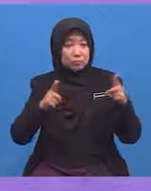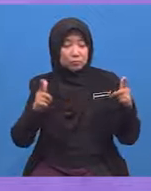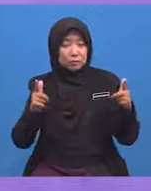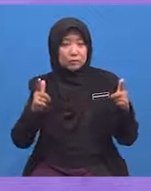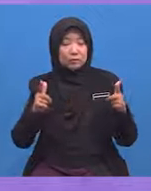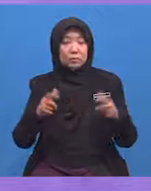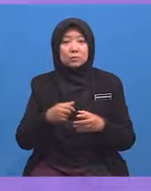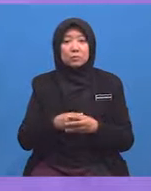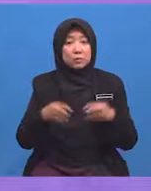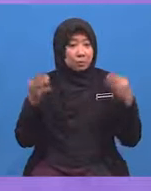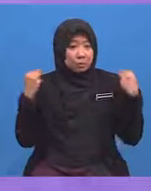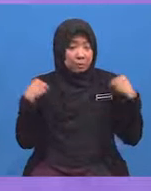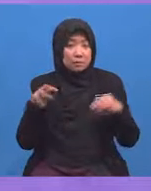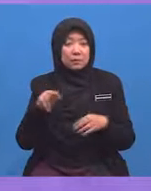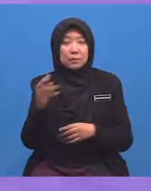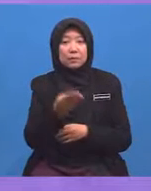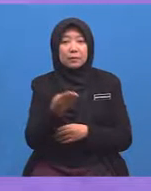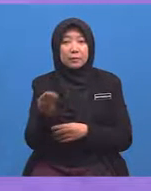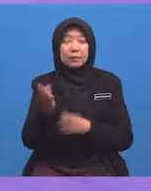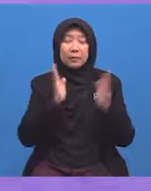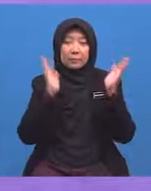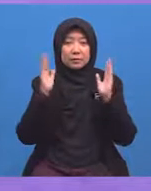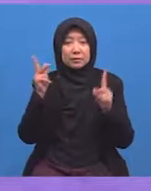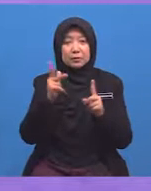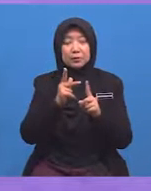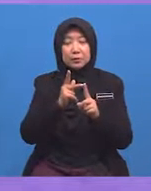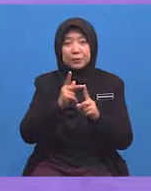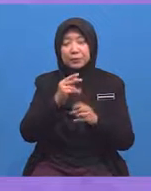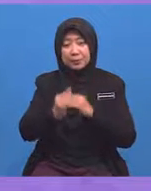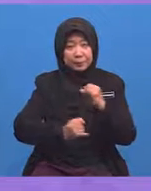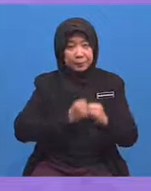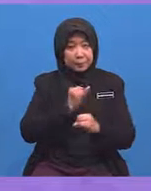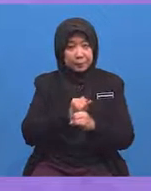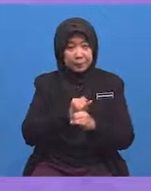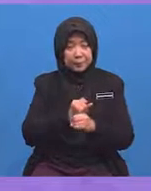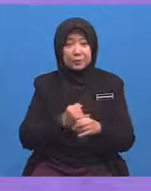pasaran barangan Malaysia ke peringkat global.